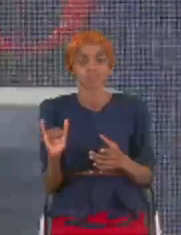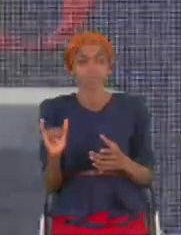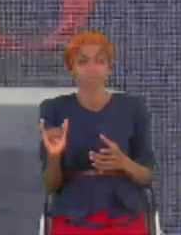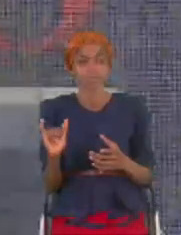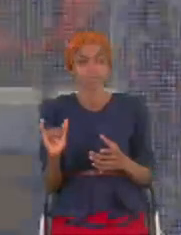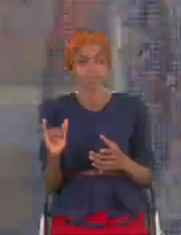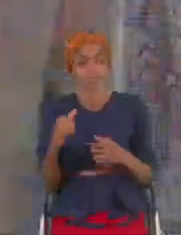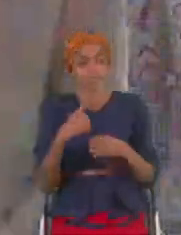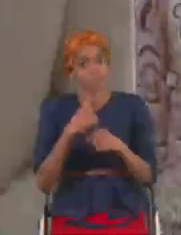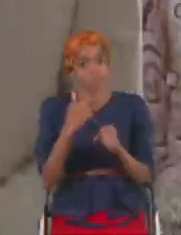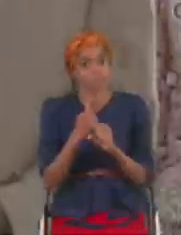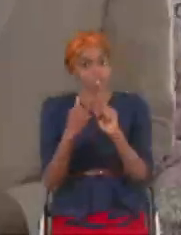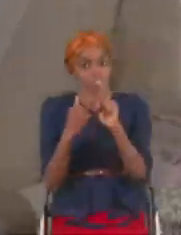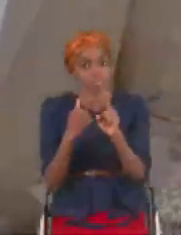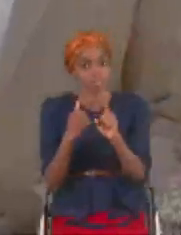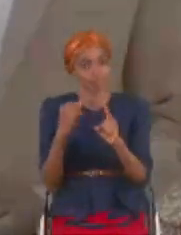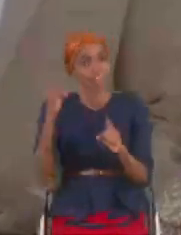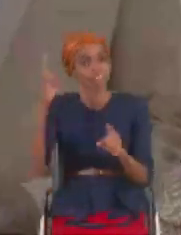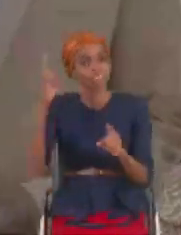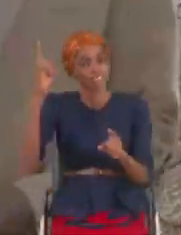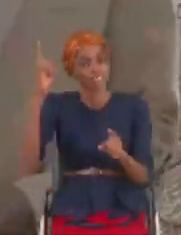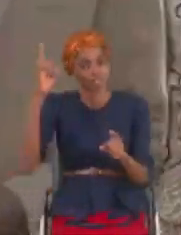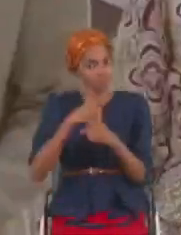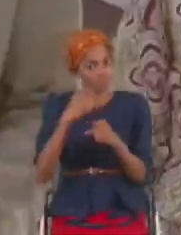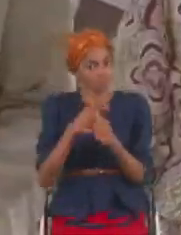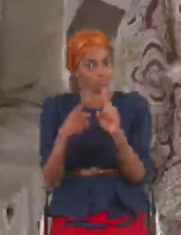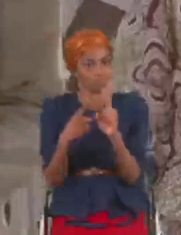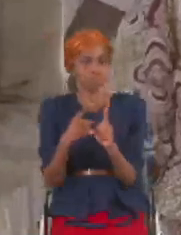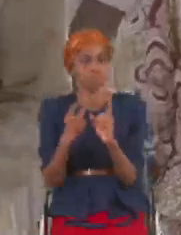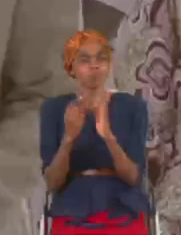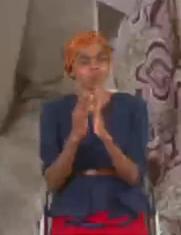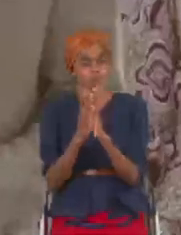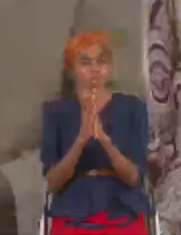cela de toi il fera de toi